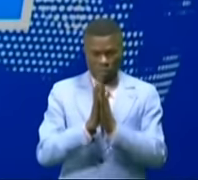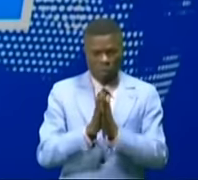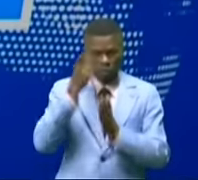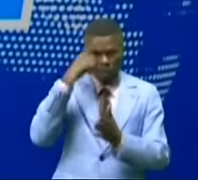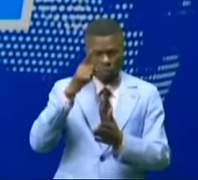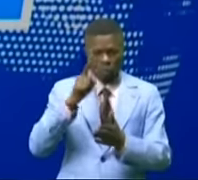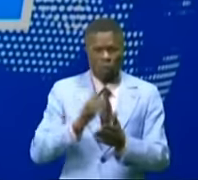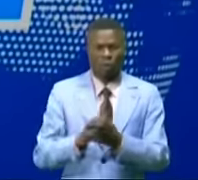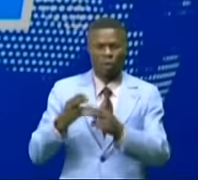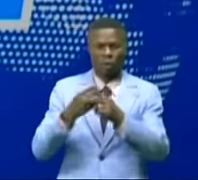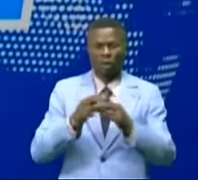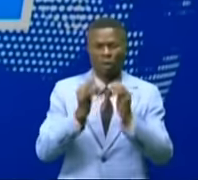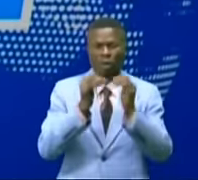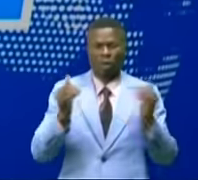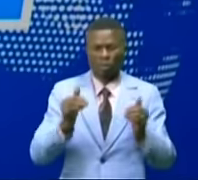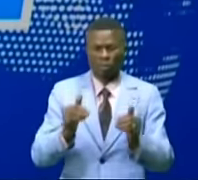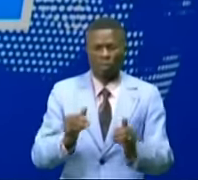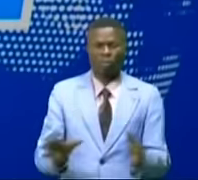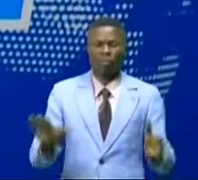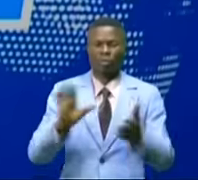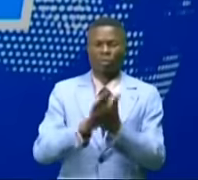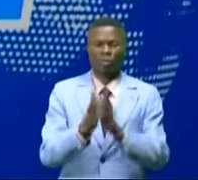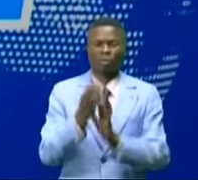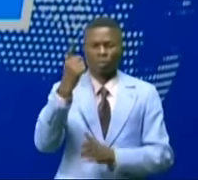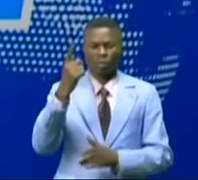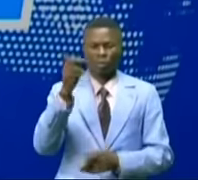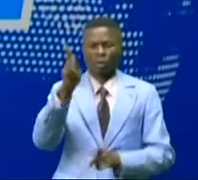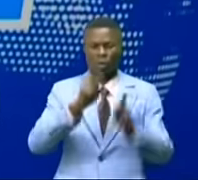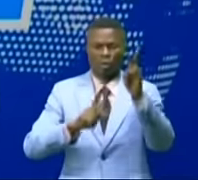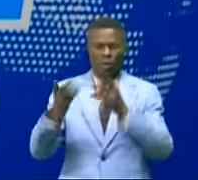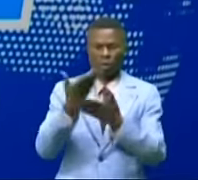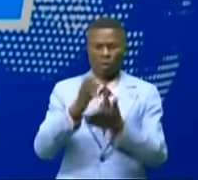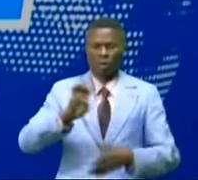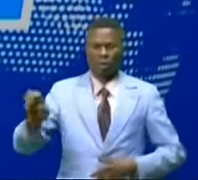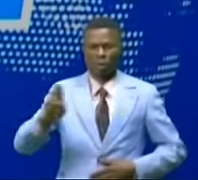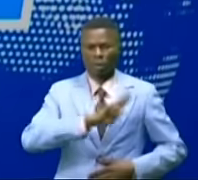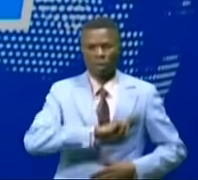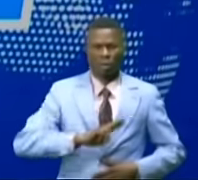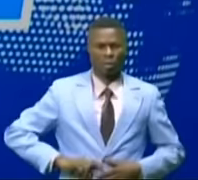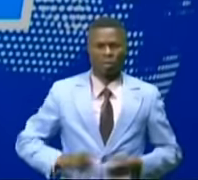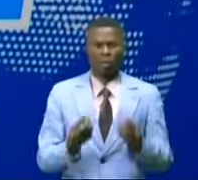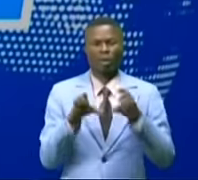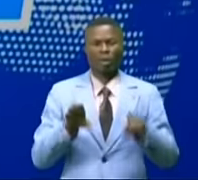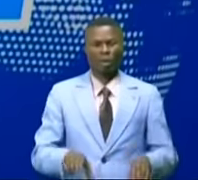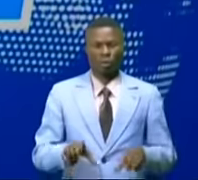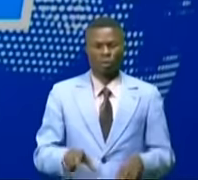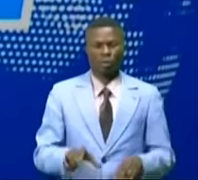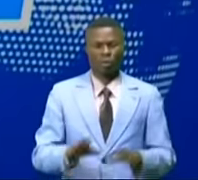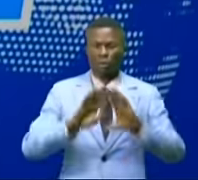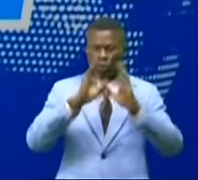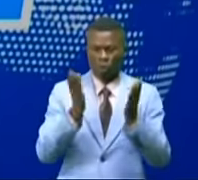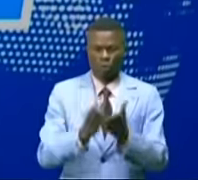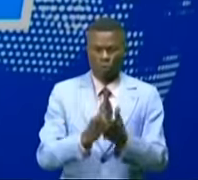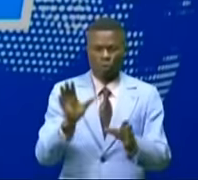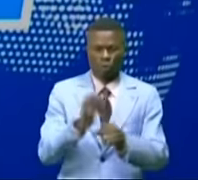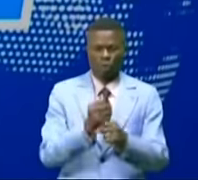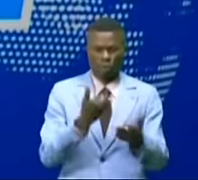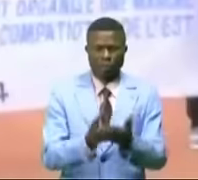la paix, la sécurité et la solidarité en faveur des compatriotes de la partie est de la RDC, le tout dans ce